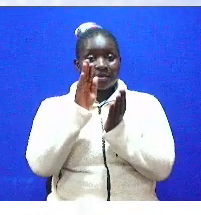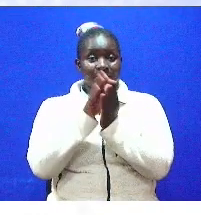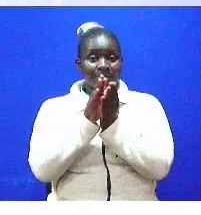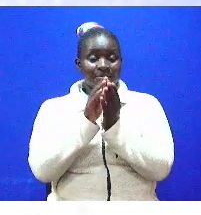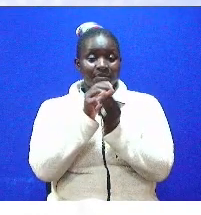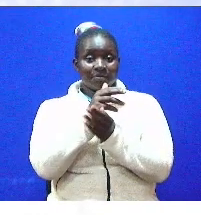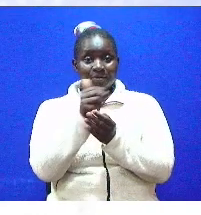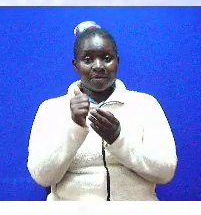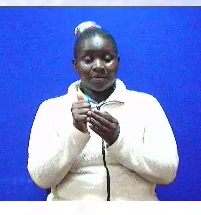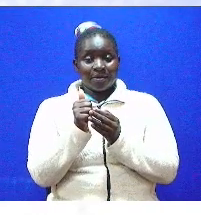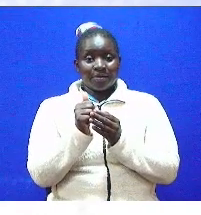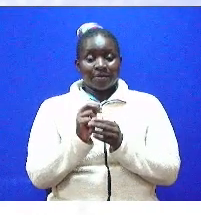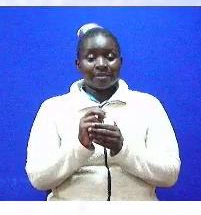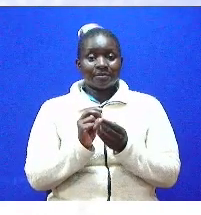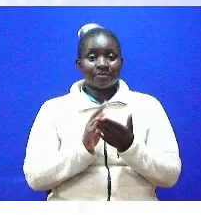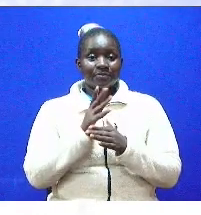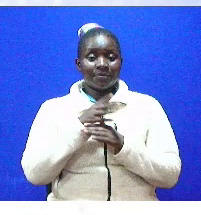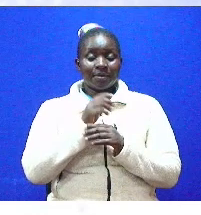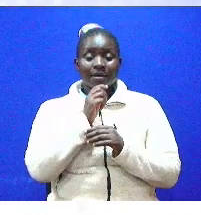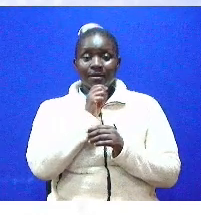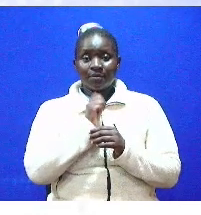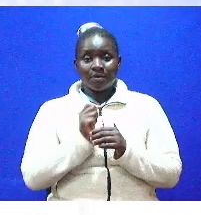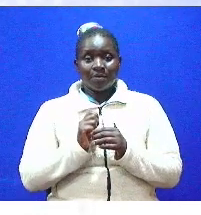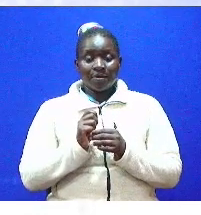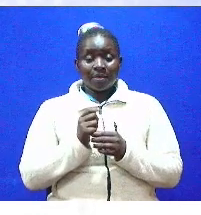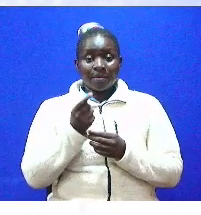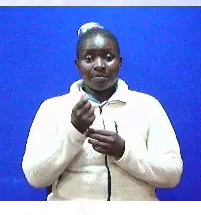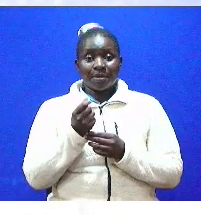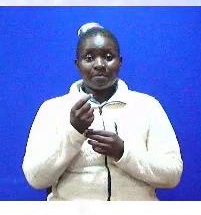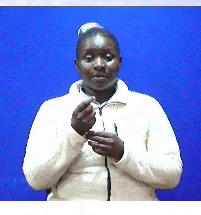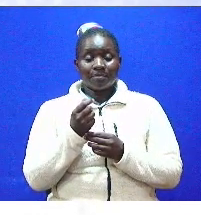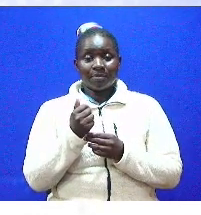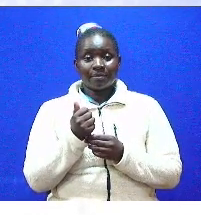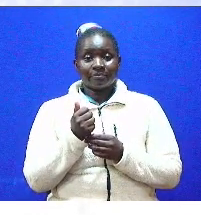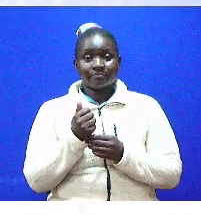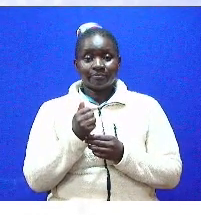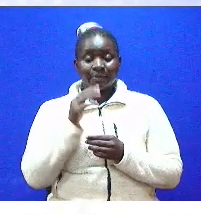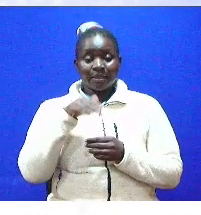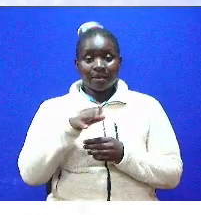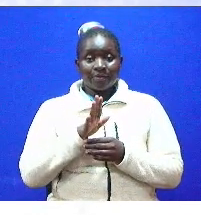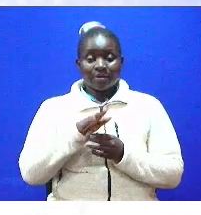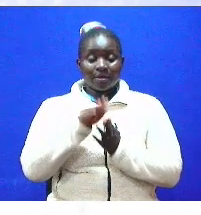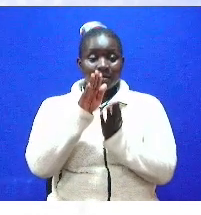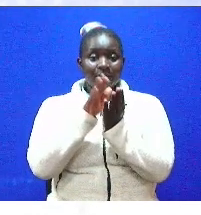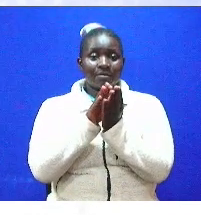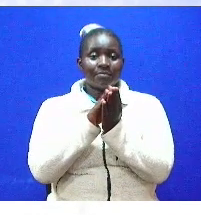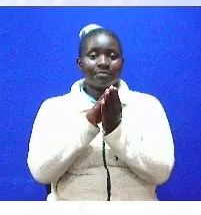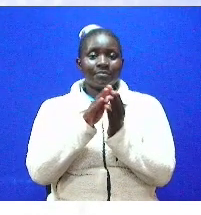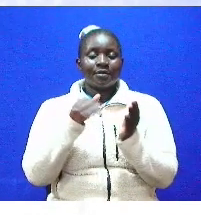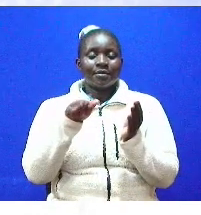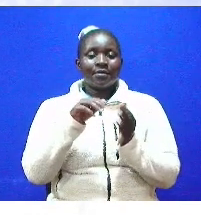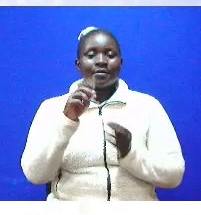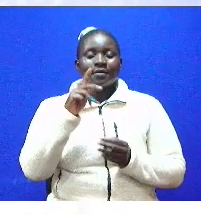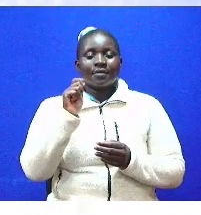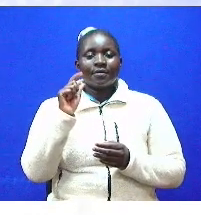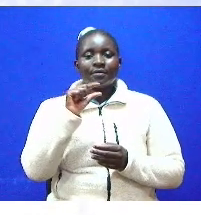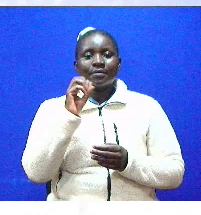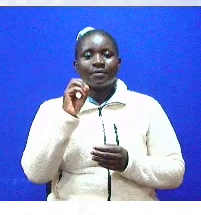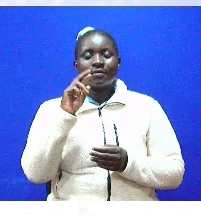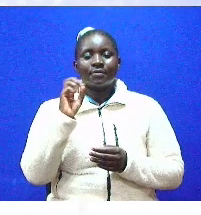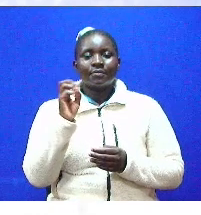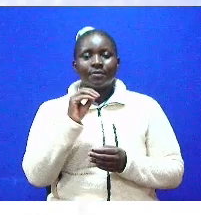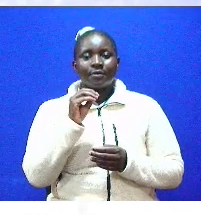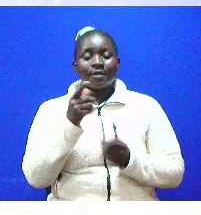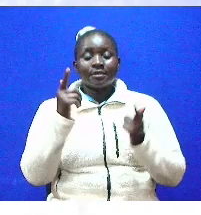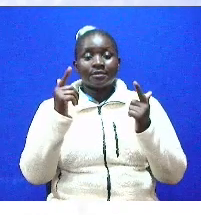chobara chiko baba kubekira abagotu chibesa hace chia county chabo hace chinse mecho chia kyogoro hace ritu